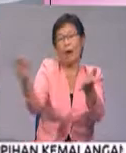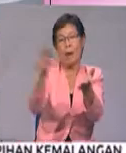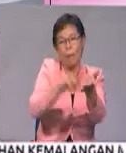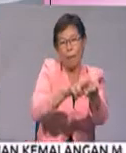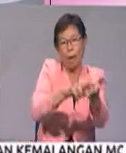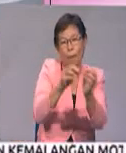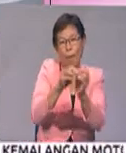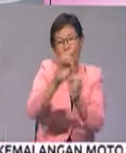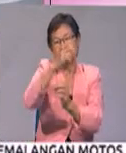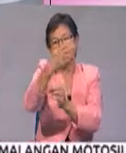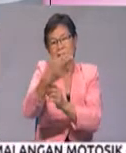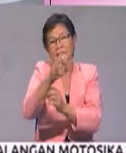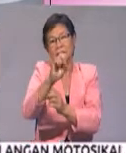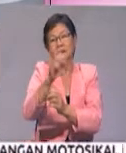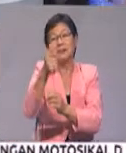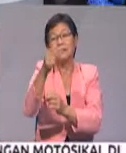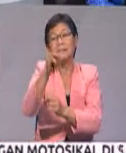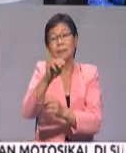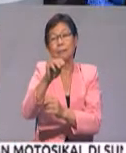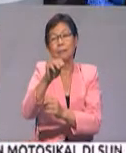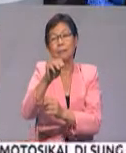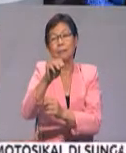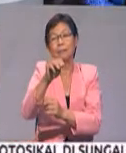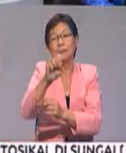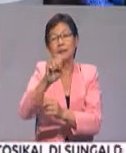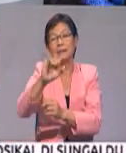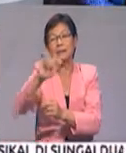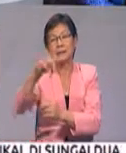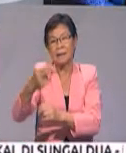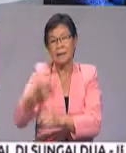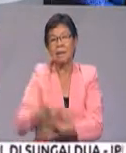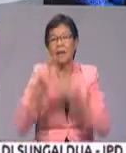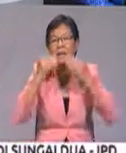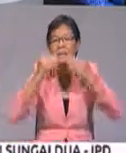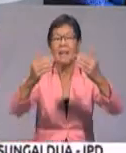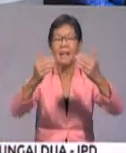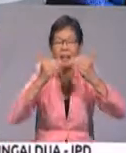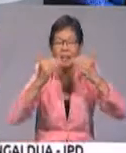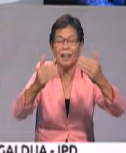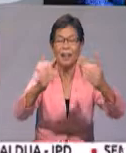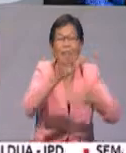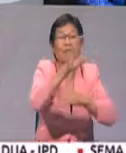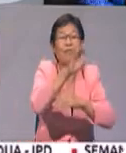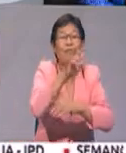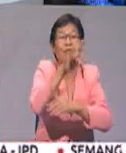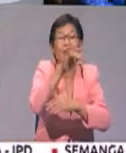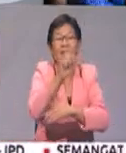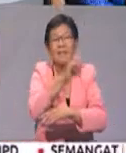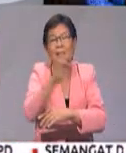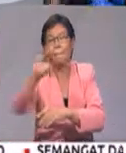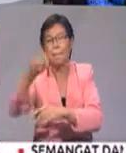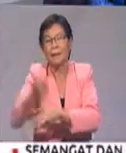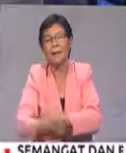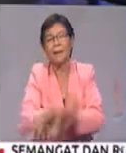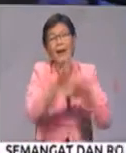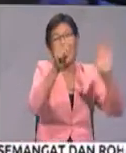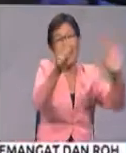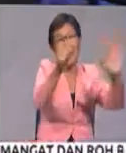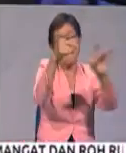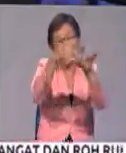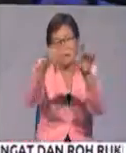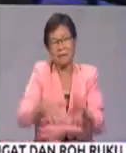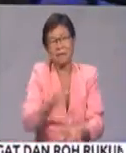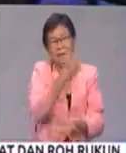Samsia Samsi di lokasi. Silakan. Baiklah, terima kasih Faris dan juga Mac di Angkasa Puri. 6 peserta,